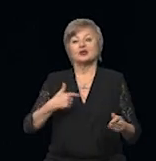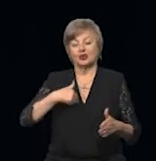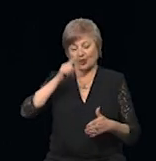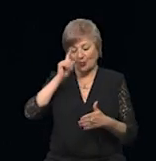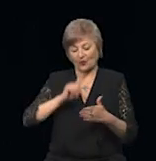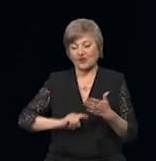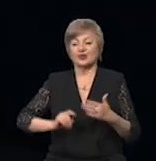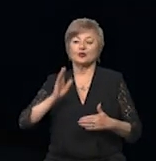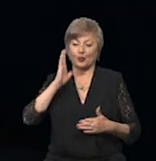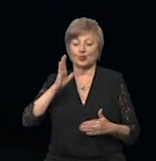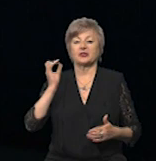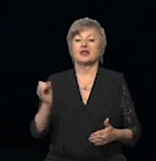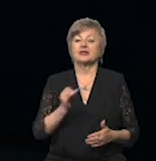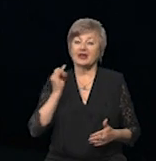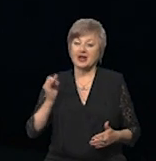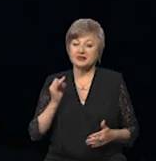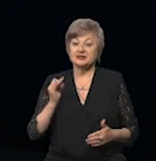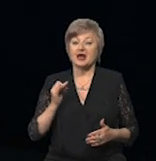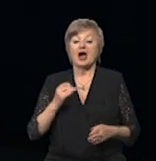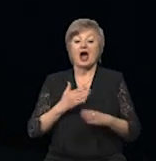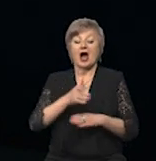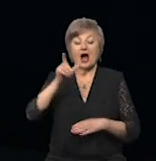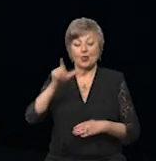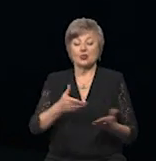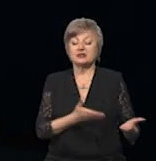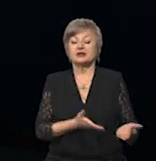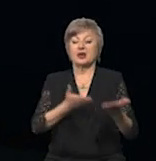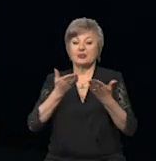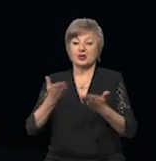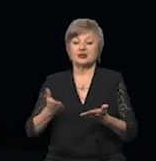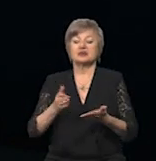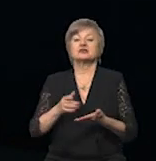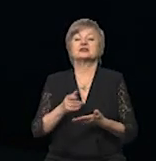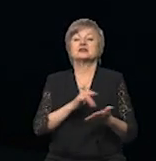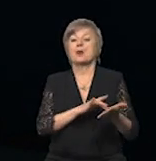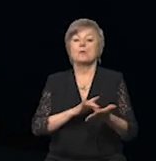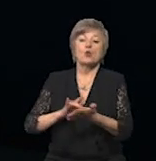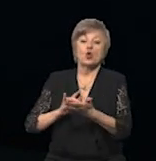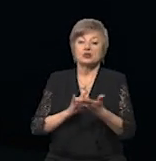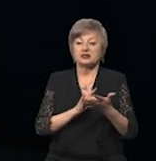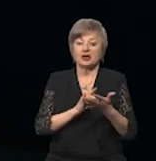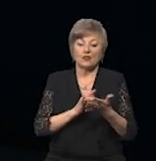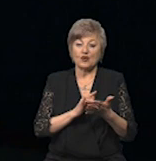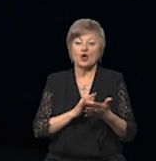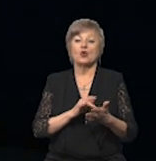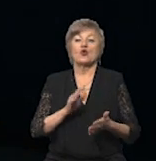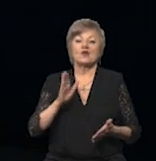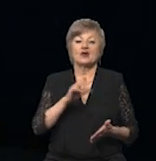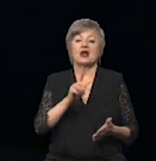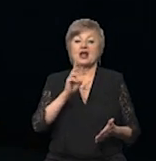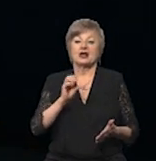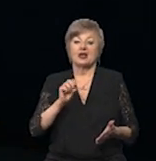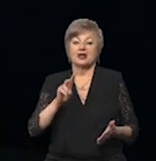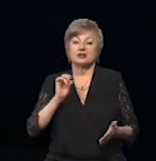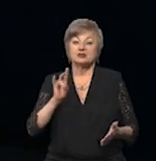що буде цікаво. А в гості ми запросили запорізького колекціонера, мандрівника, зоолога Валерія Кемінова,